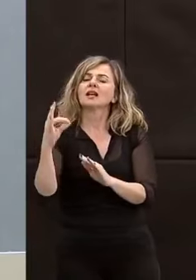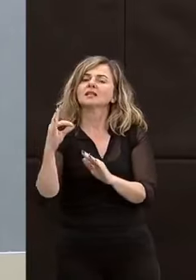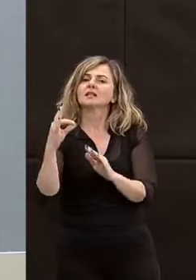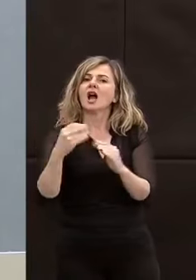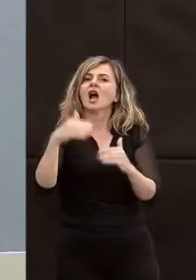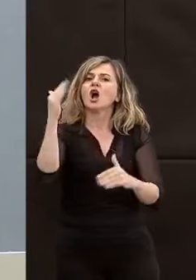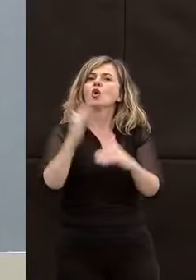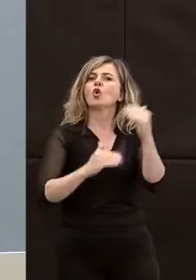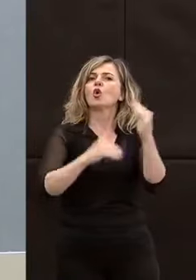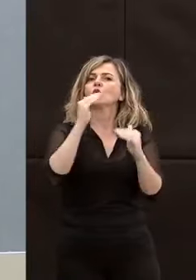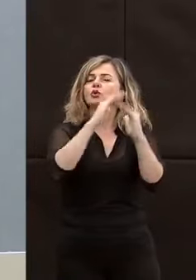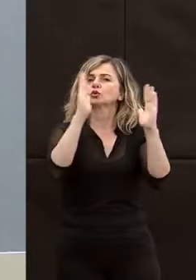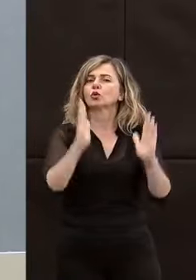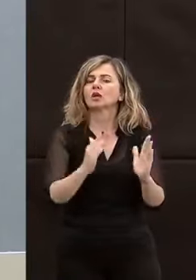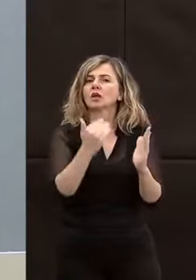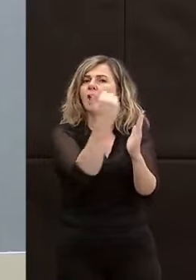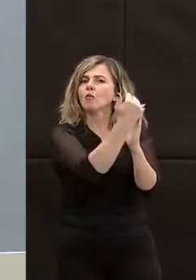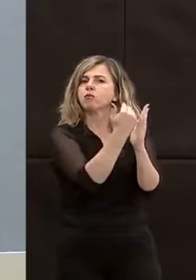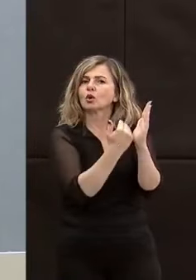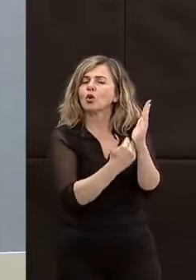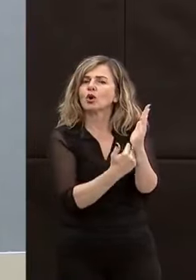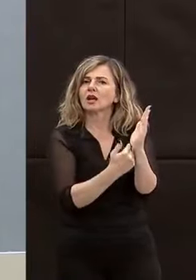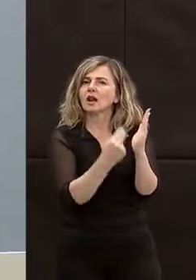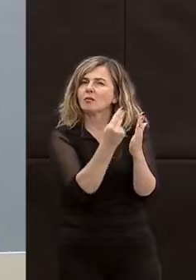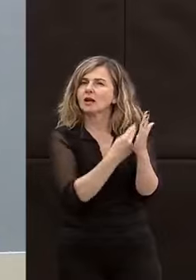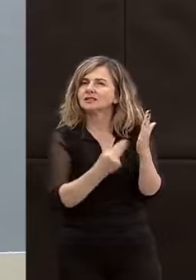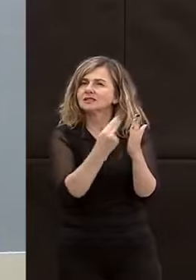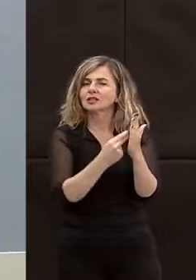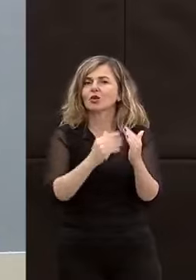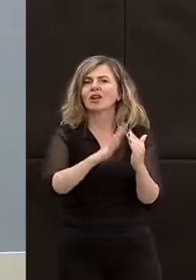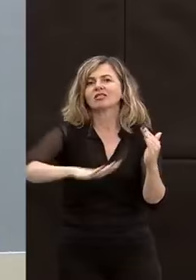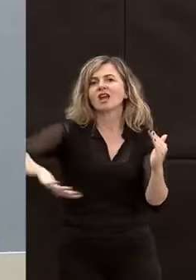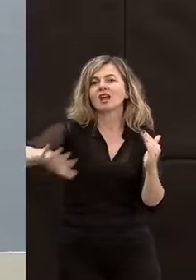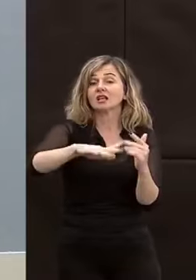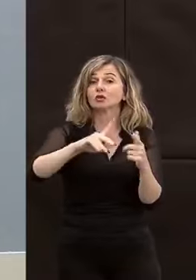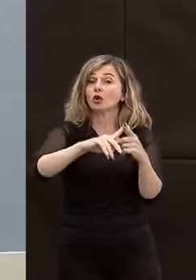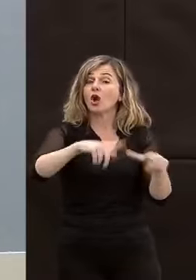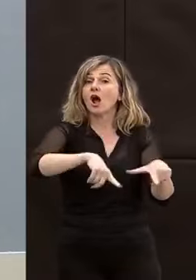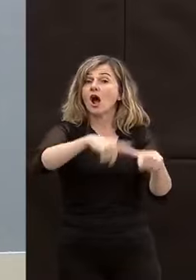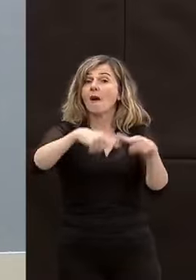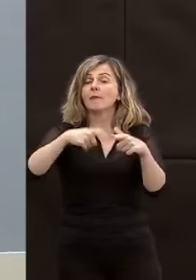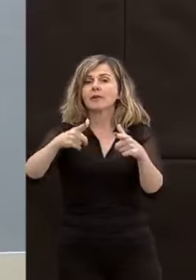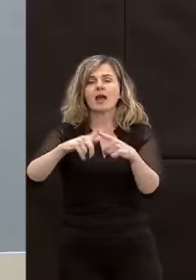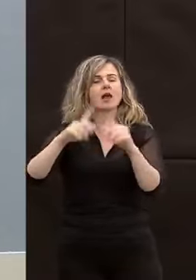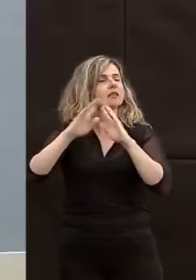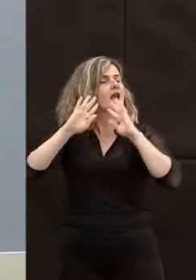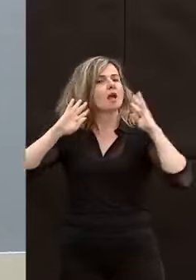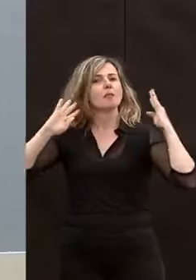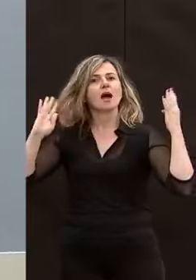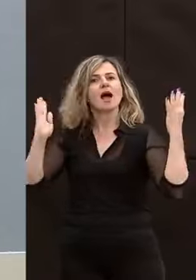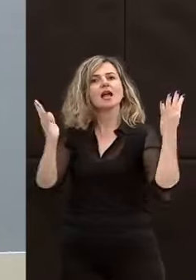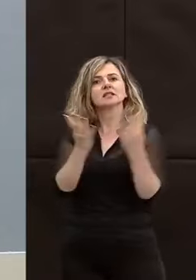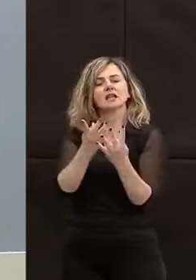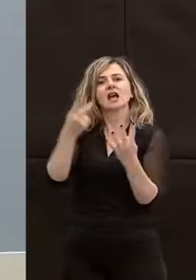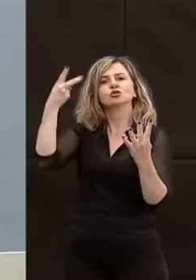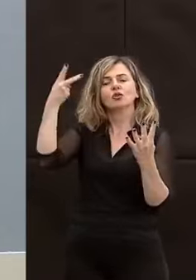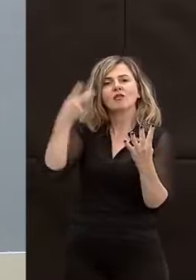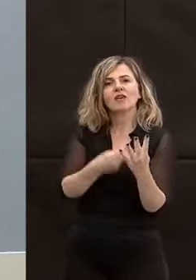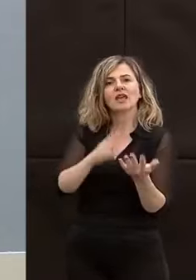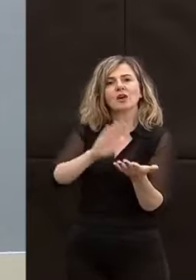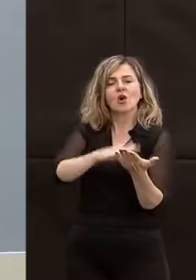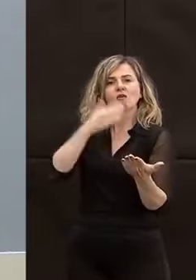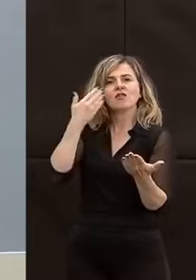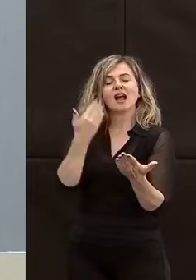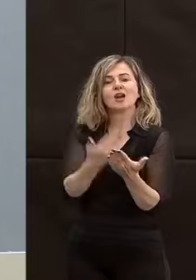e della programmazione del territorio e che l'ambiente e il paesaggio sarà il vero valore aggiunto del